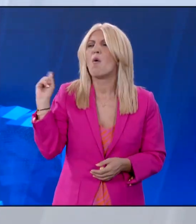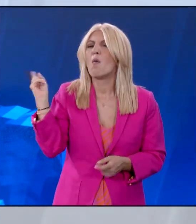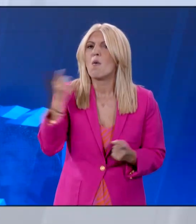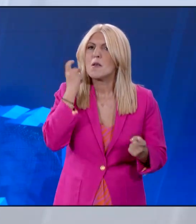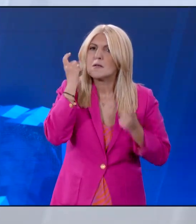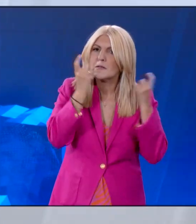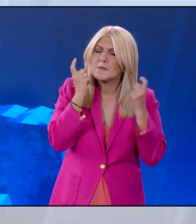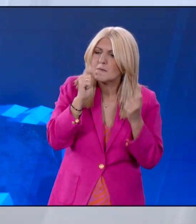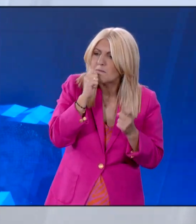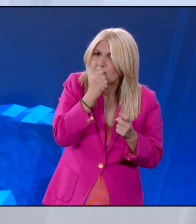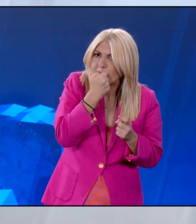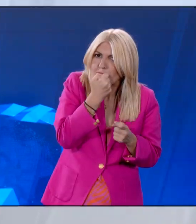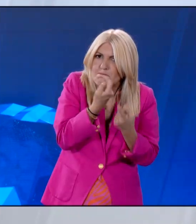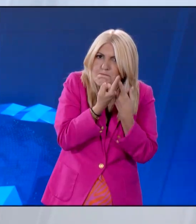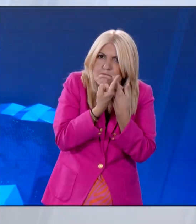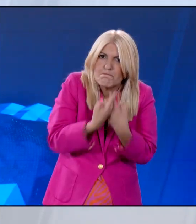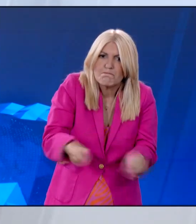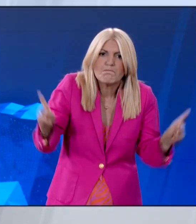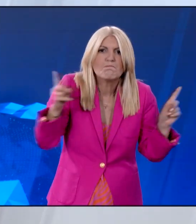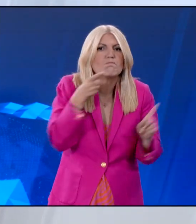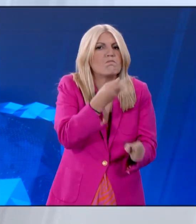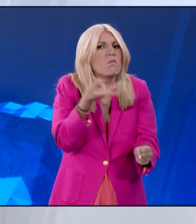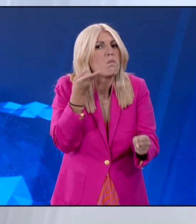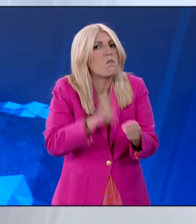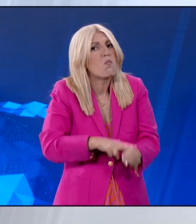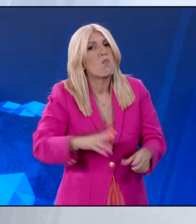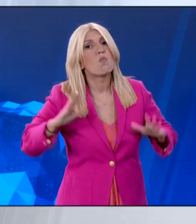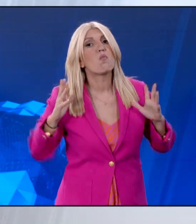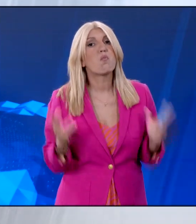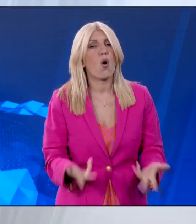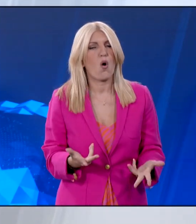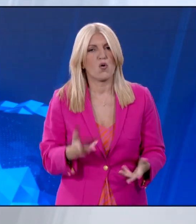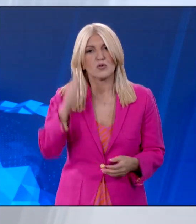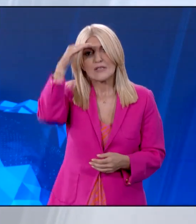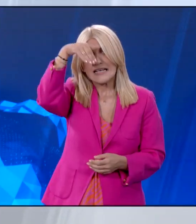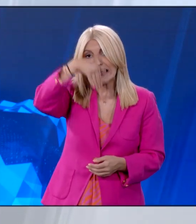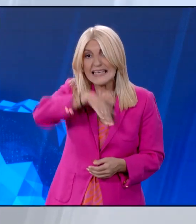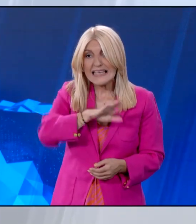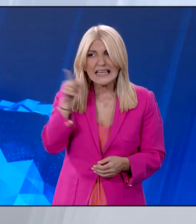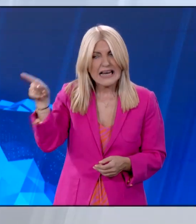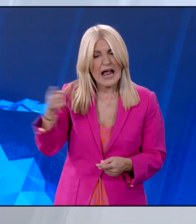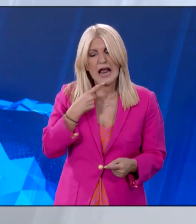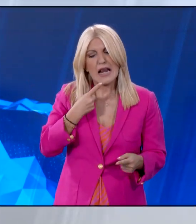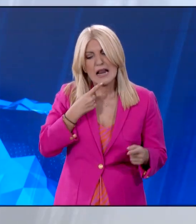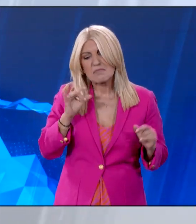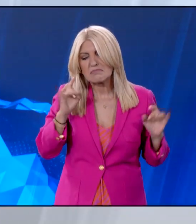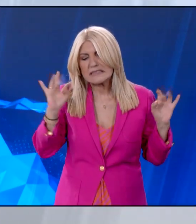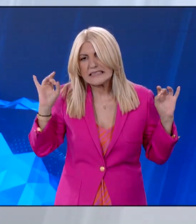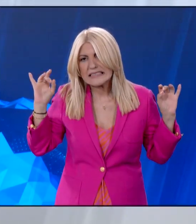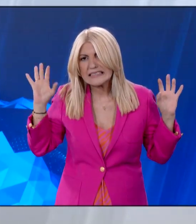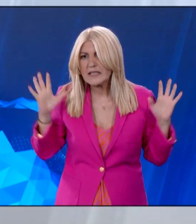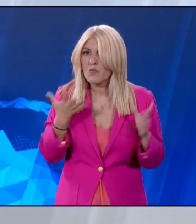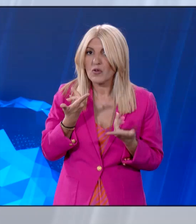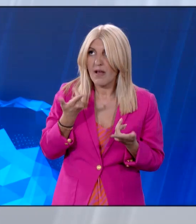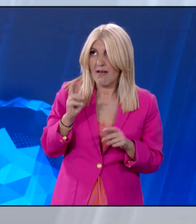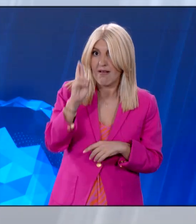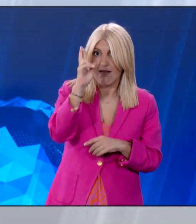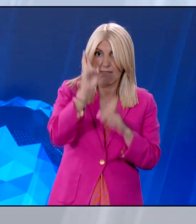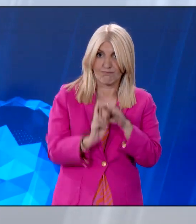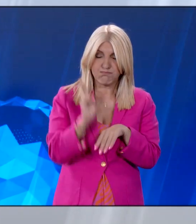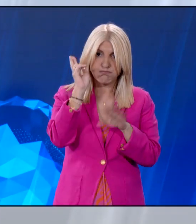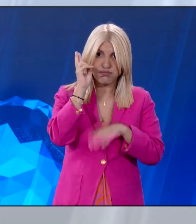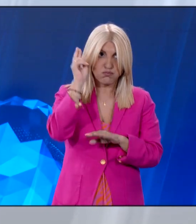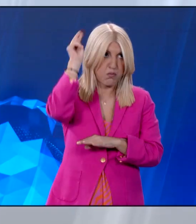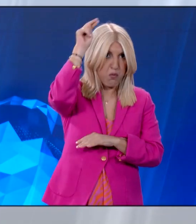του. Το Ιράν δεν έχει σχολιάσει τις αρχικές πληροφορίες ότι η επίθεση έγινε με κατευθυνόμενο πύραυλο από